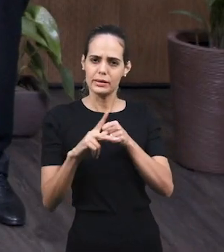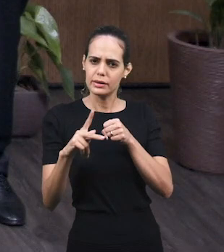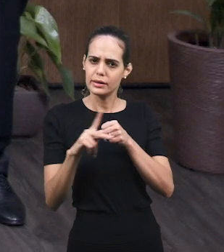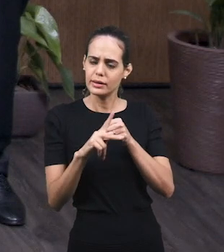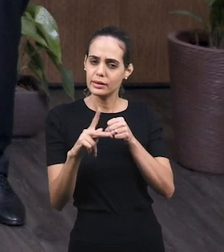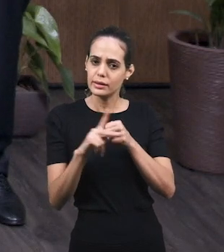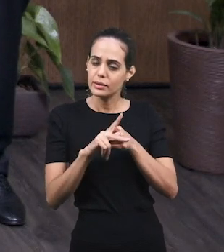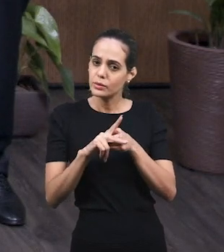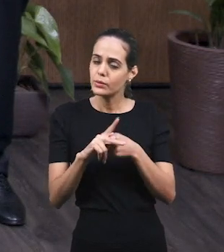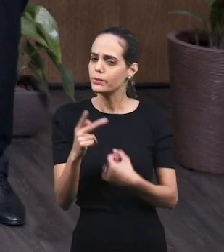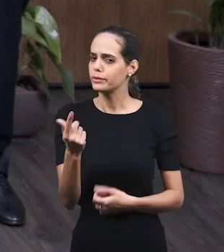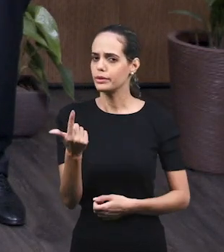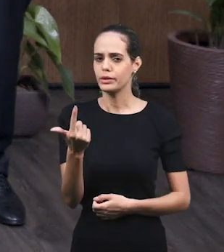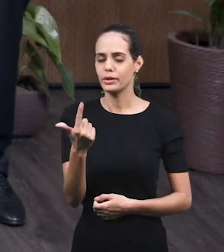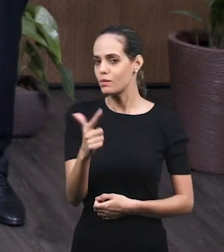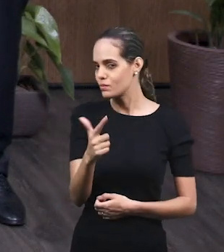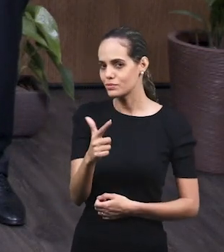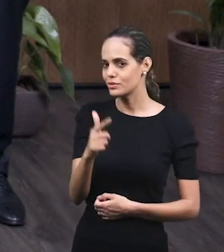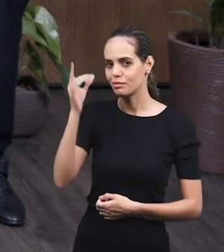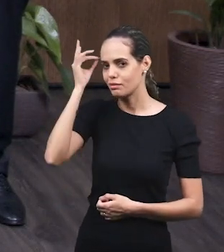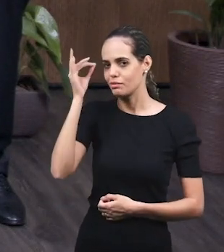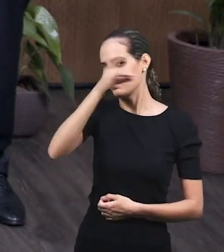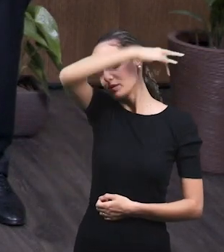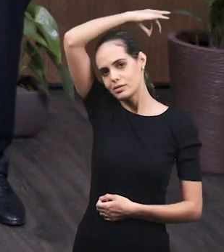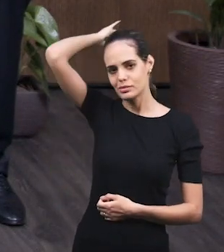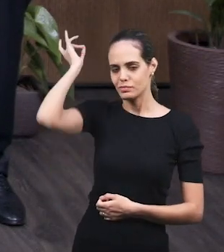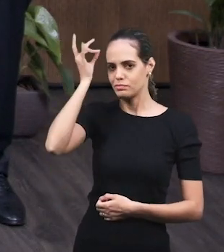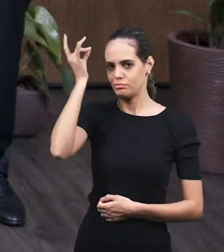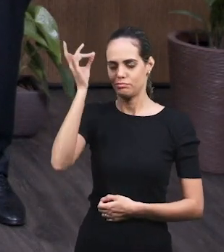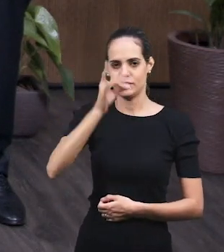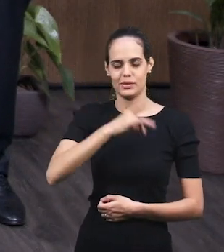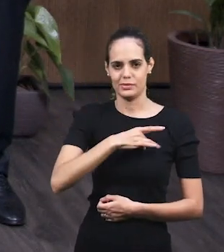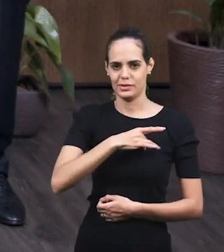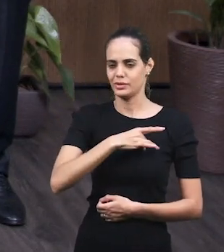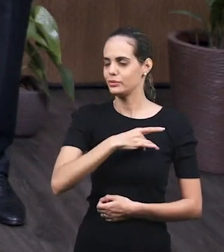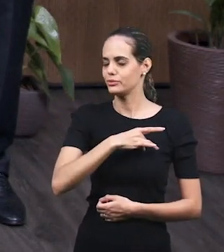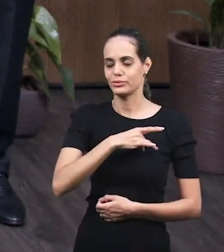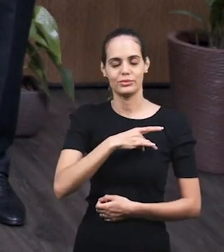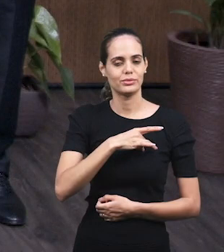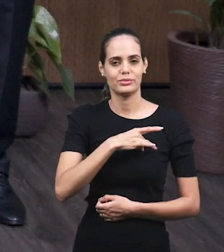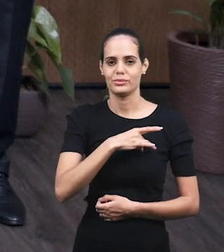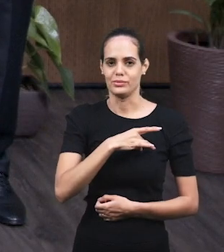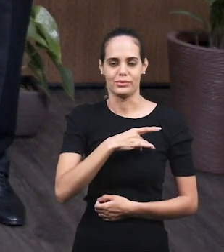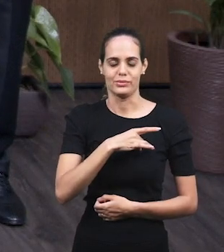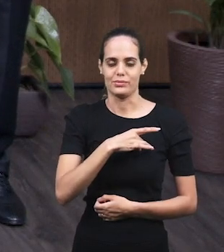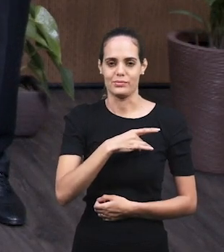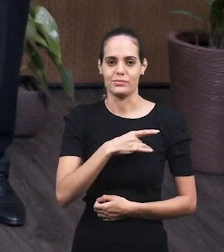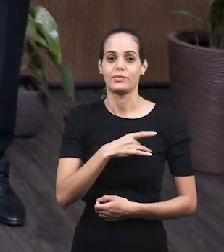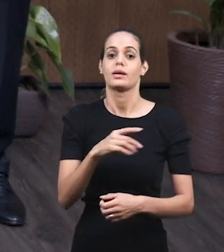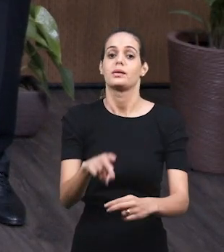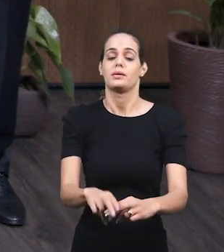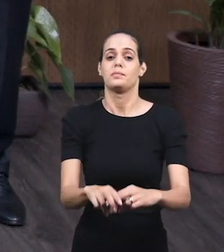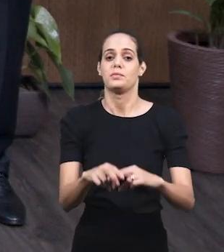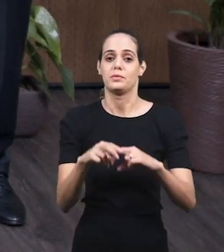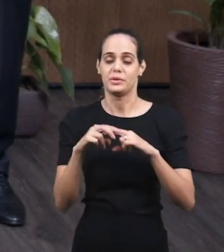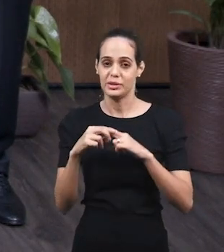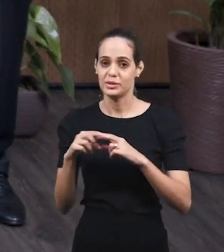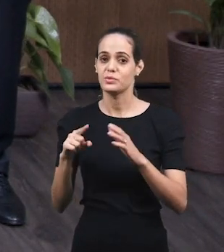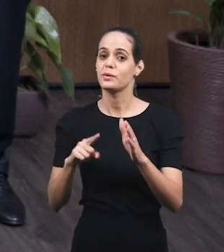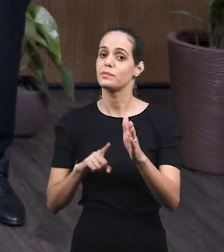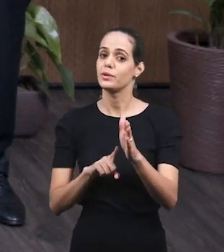le jour de la Pentecôte. C'est-à-dire, Pierre, encore ces jours,